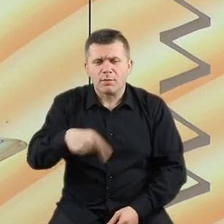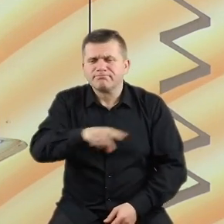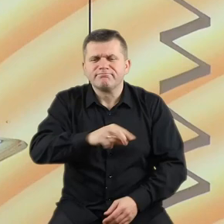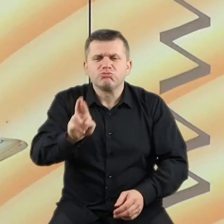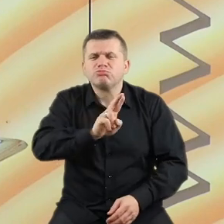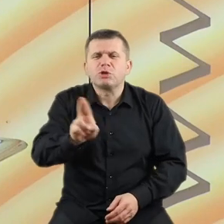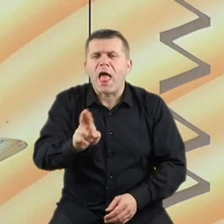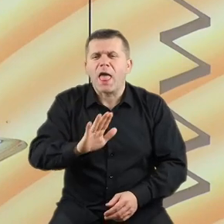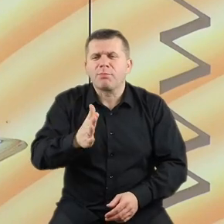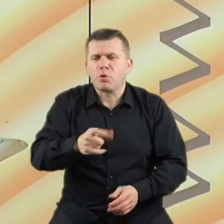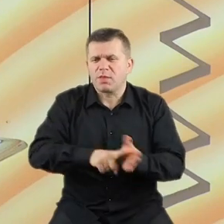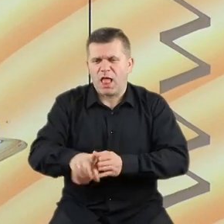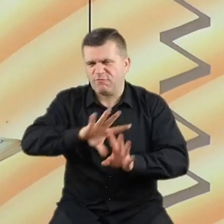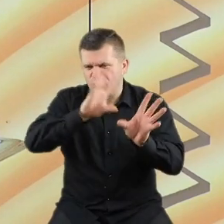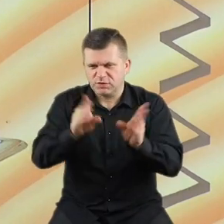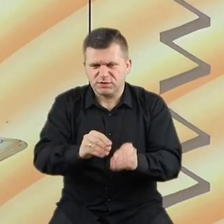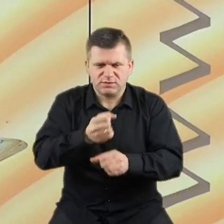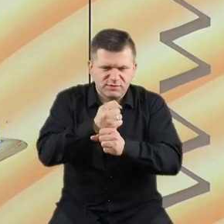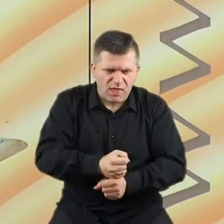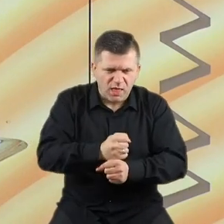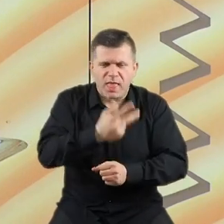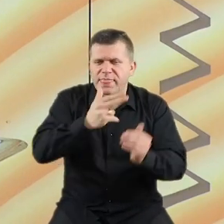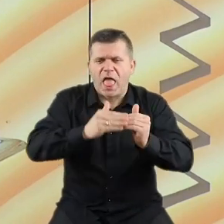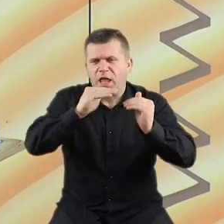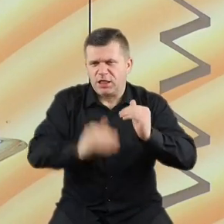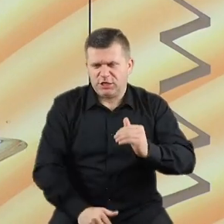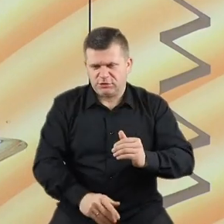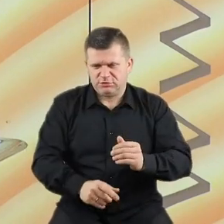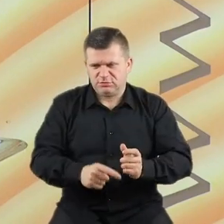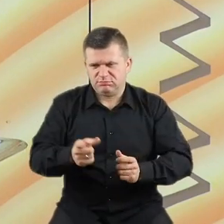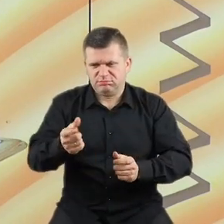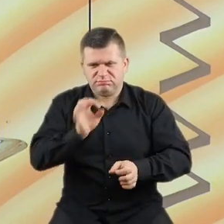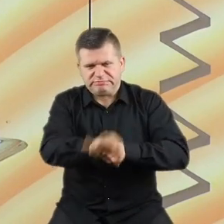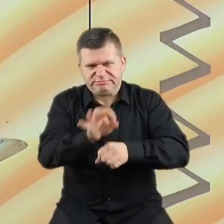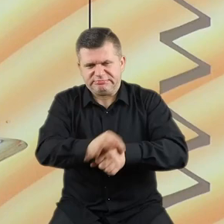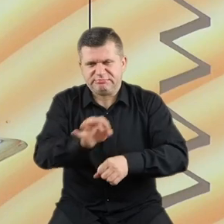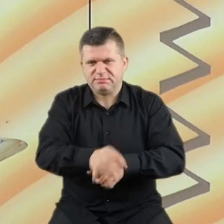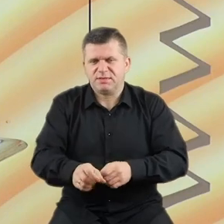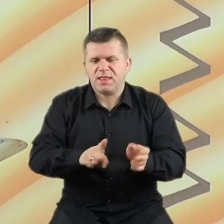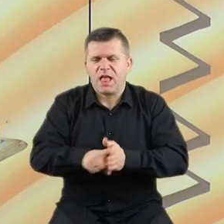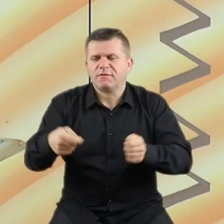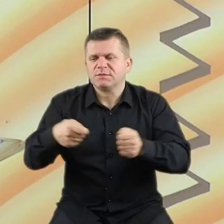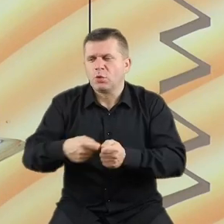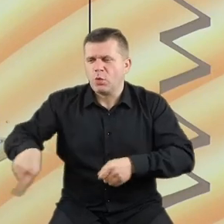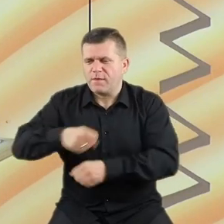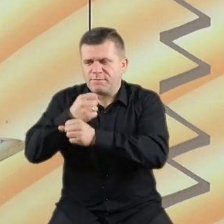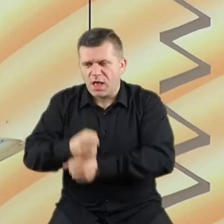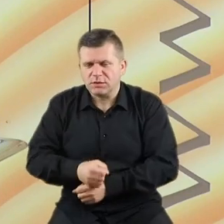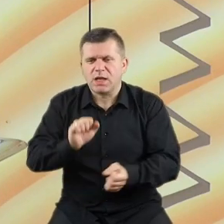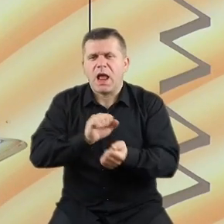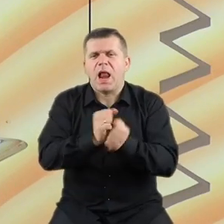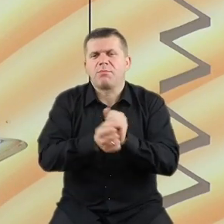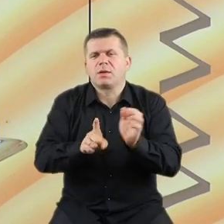przedmiotem dla wszystkich i dla współwięźniów. Kobieta była zawsze najniższym elementem, czy to dla współwięźniów, czy dla